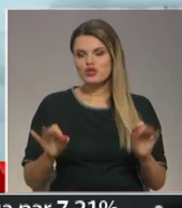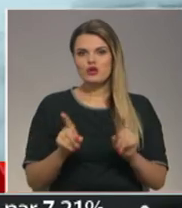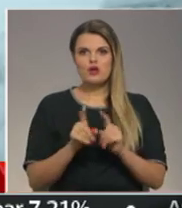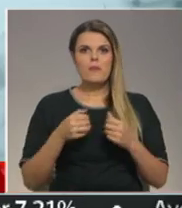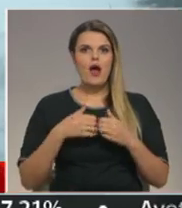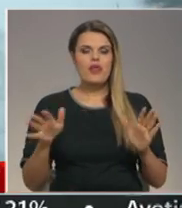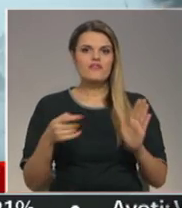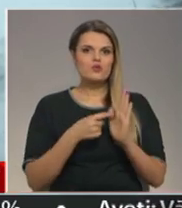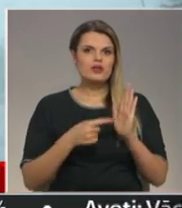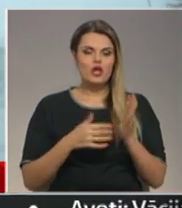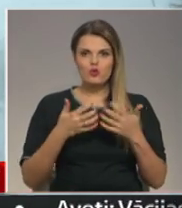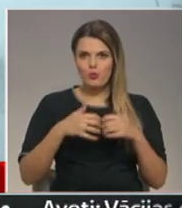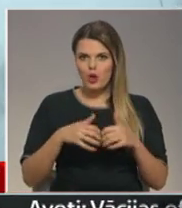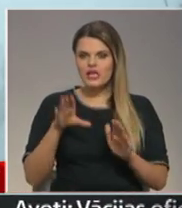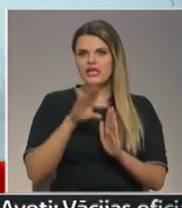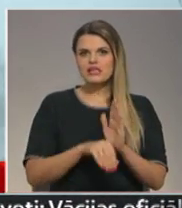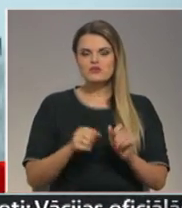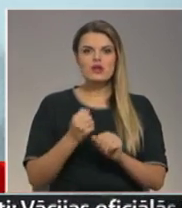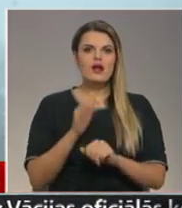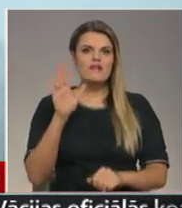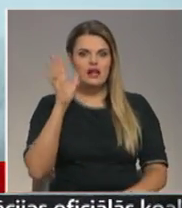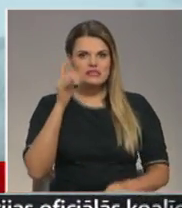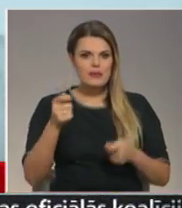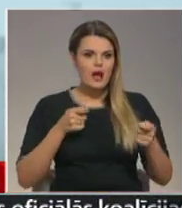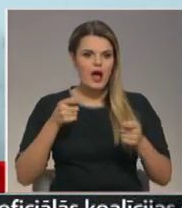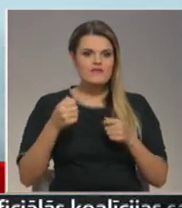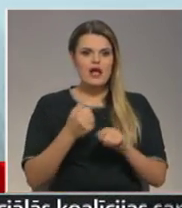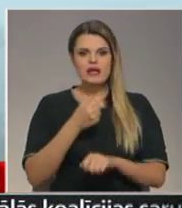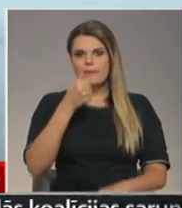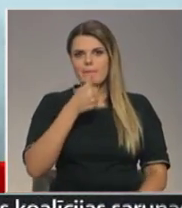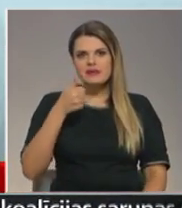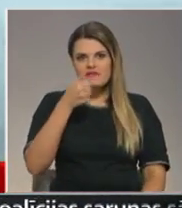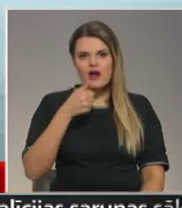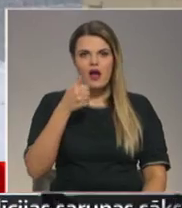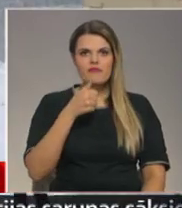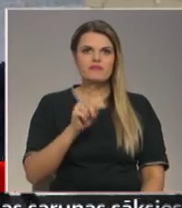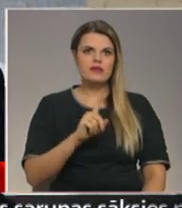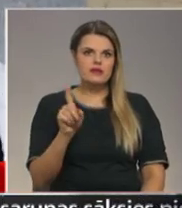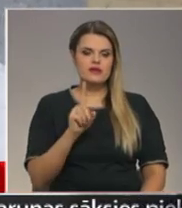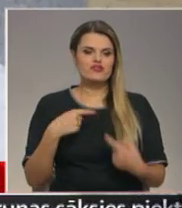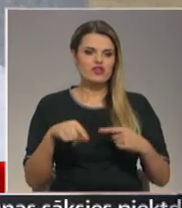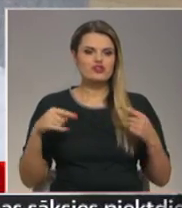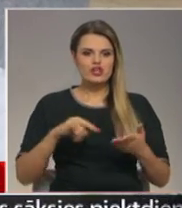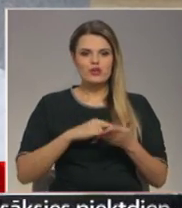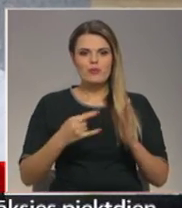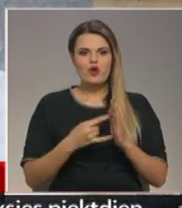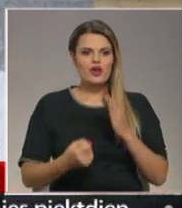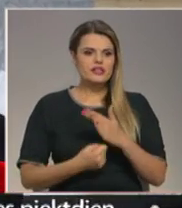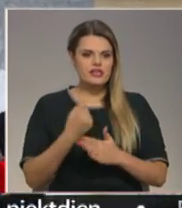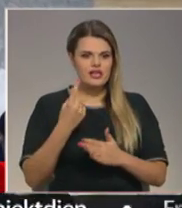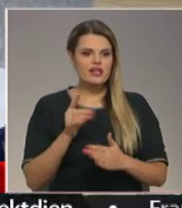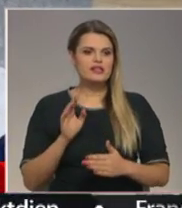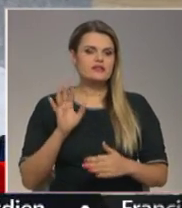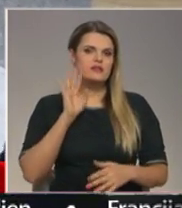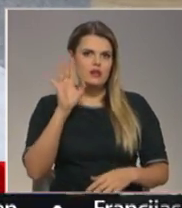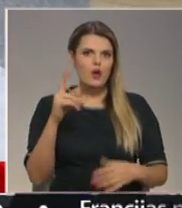datu politiku, iesaistās gan valsts pārvalde, gan privātie, gan ir jau vairāk projektu radīt, tad